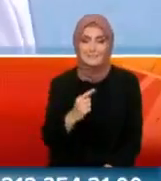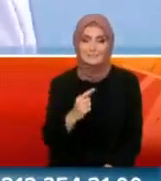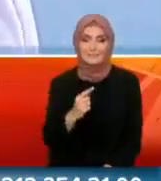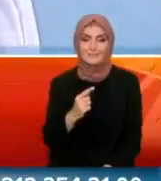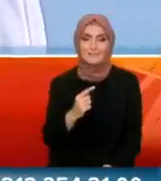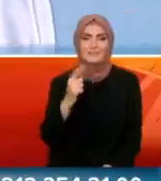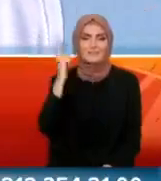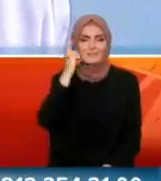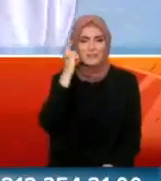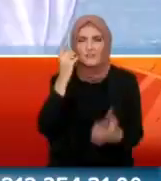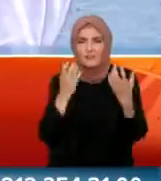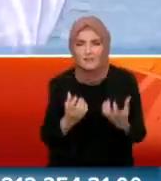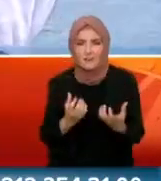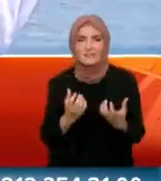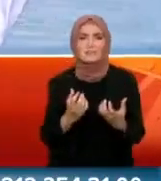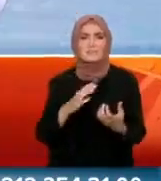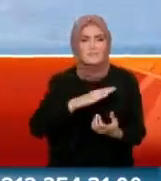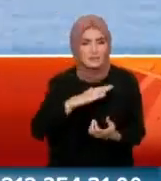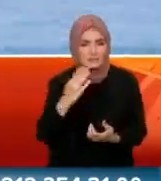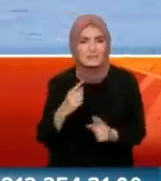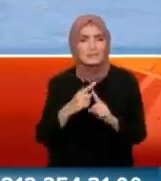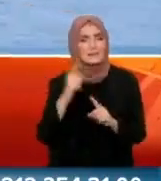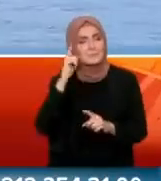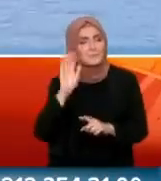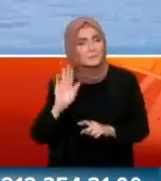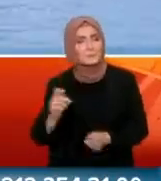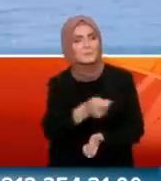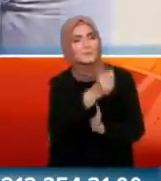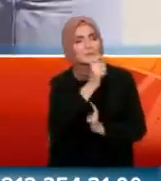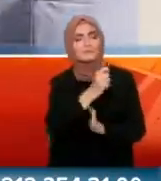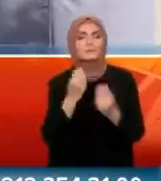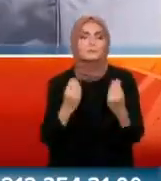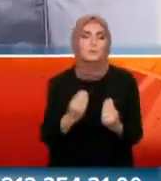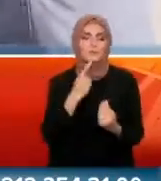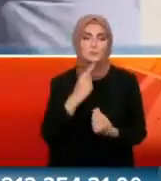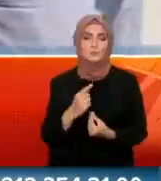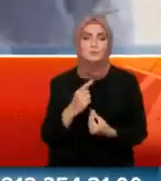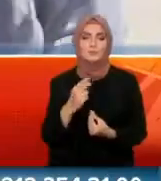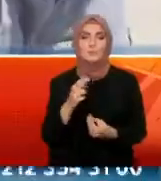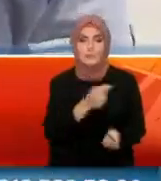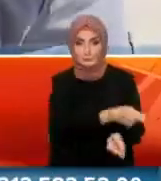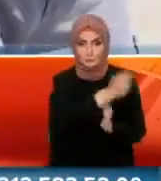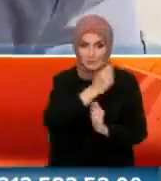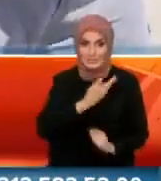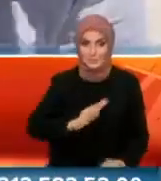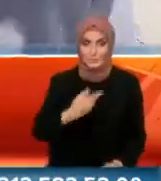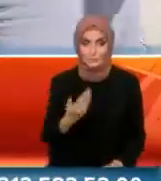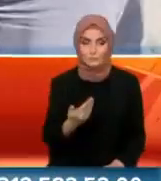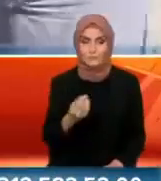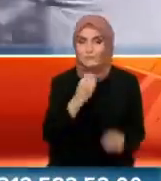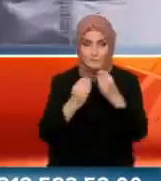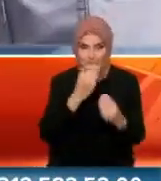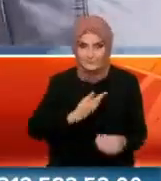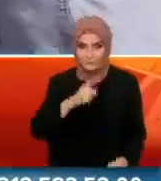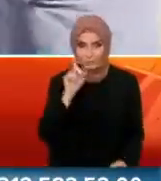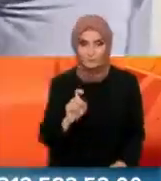kafanız yoğunsa hepsini atıyorsunuz. Terapi yani. Terapi evet, bir nevi terapi. Çok güzeldi. Tutmayı seviyoruz anladığım kadarıyla. Yemeği seviyor muyuz balığı?